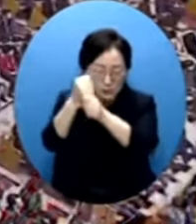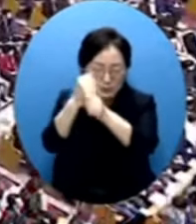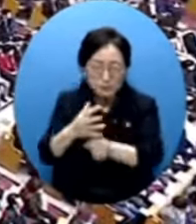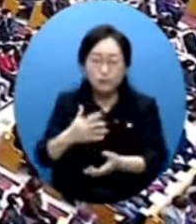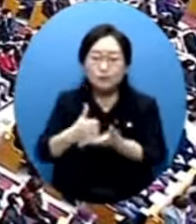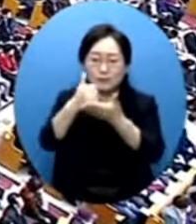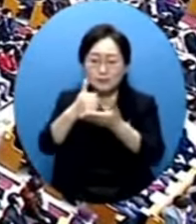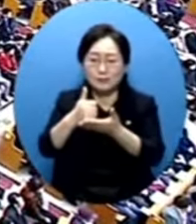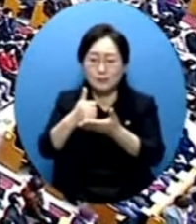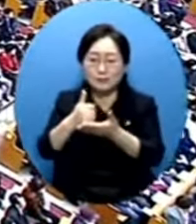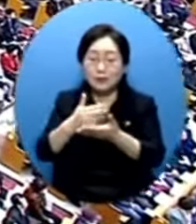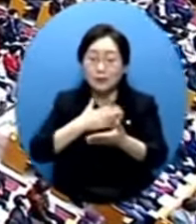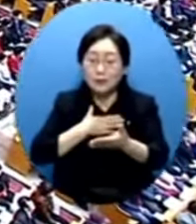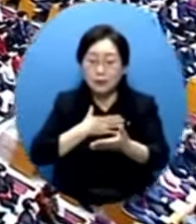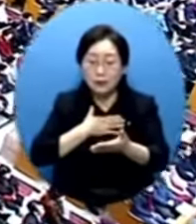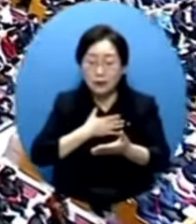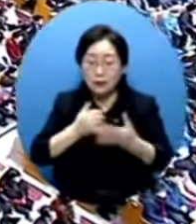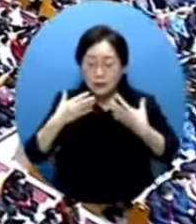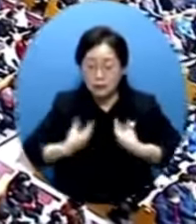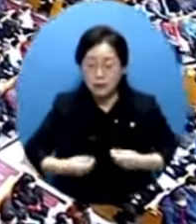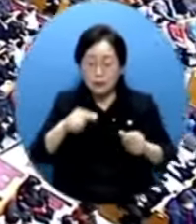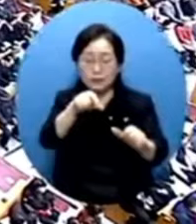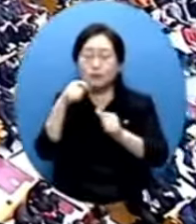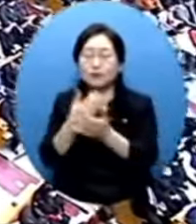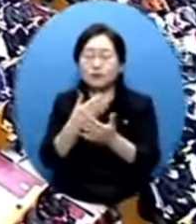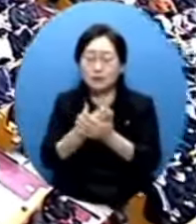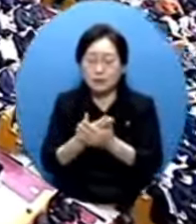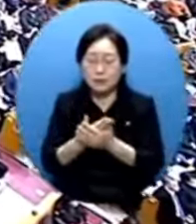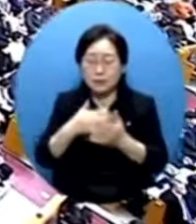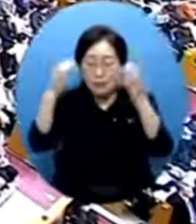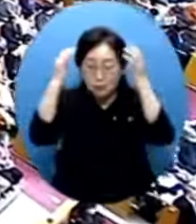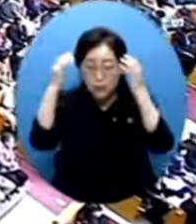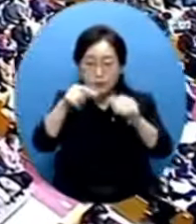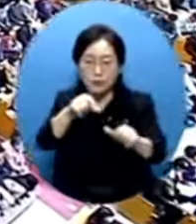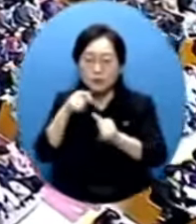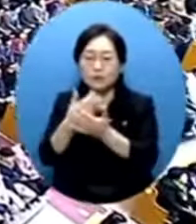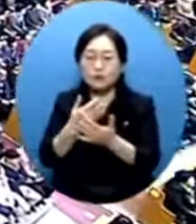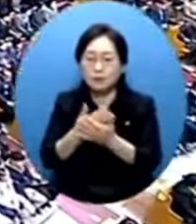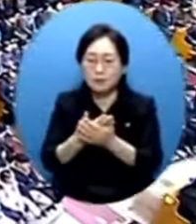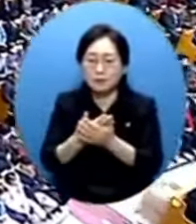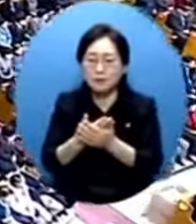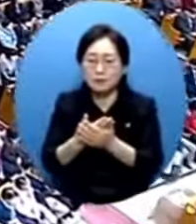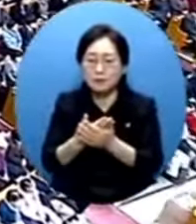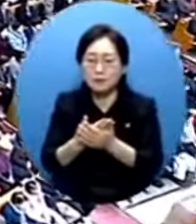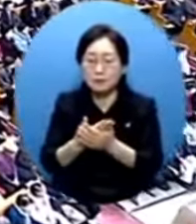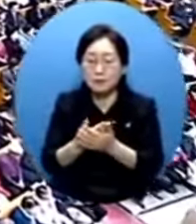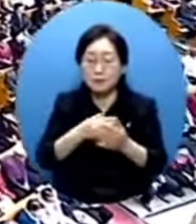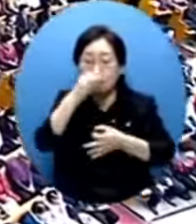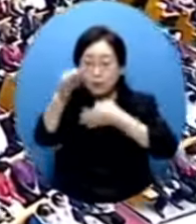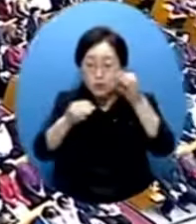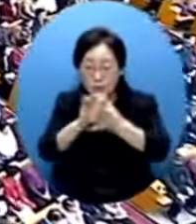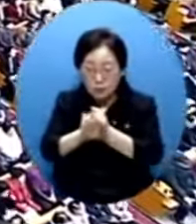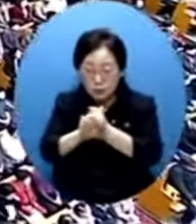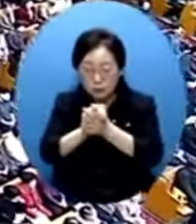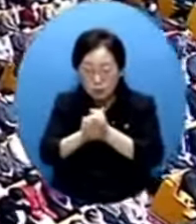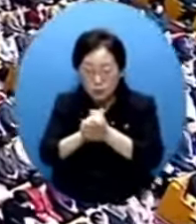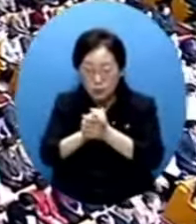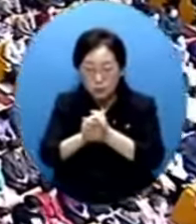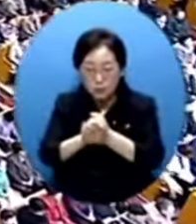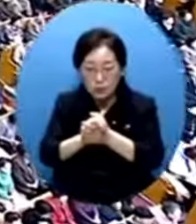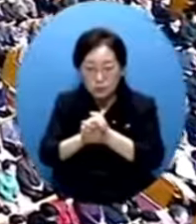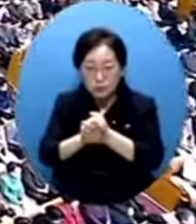주님 나를이 절망에서 건져 주옵소서이 고난 가운데 건져 주옵소서 부르짖 기도하고 또 기도하고 또